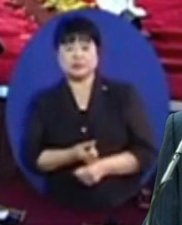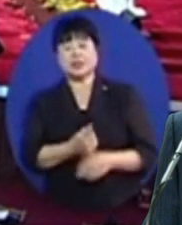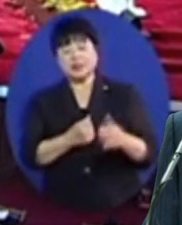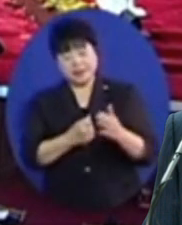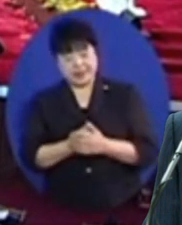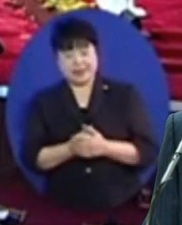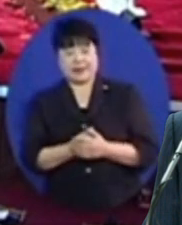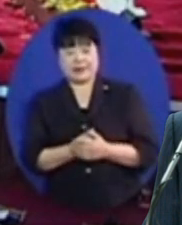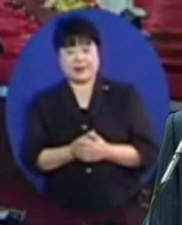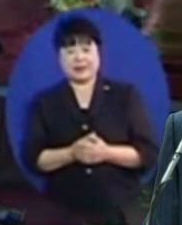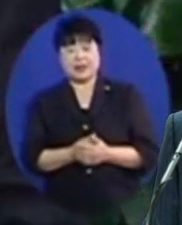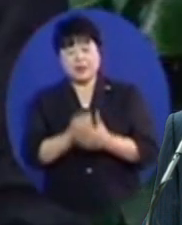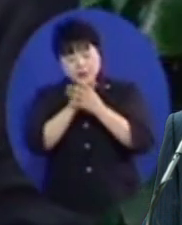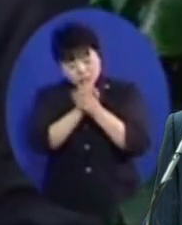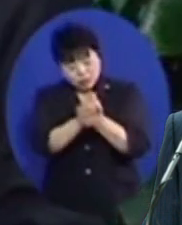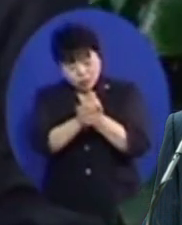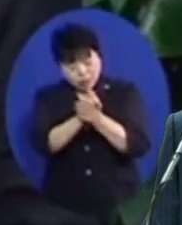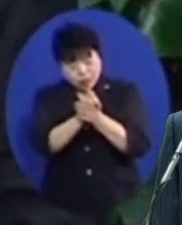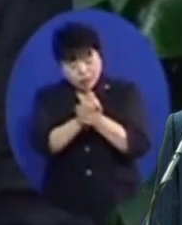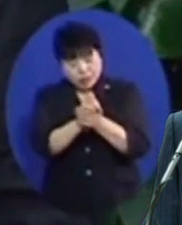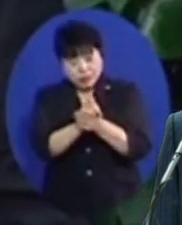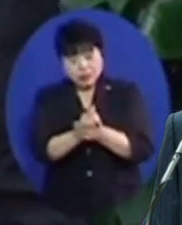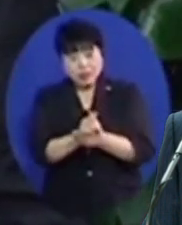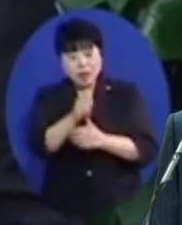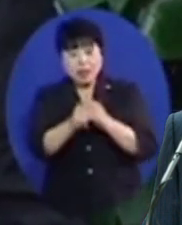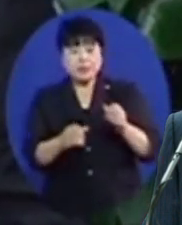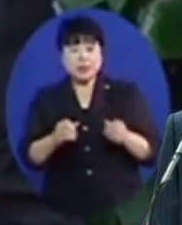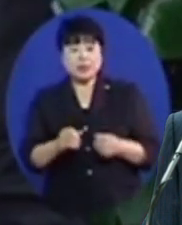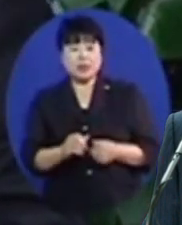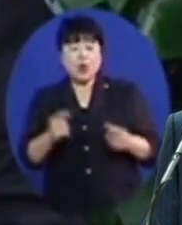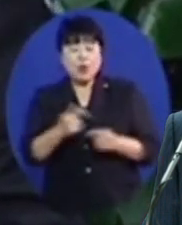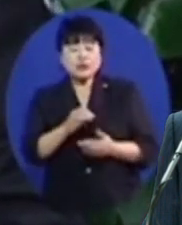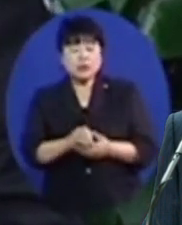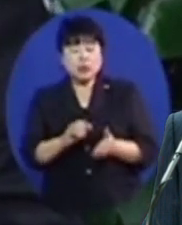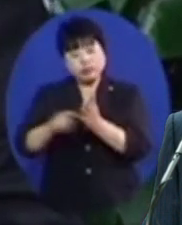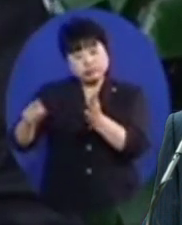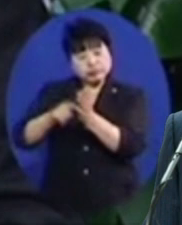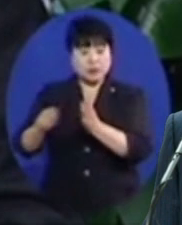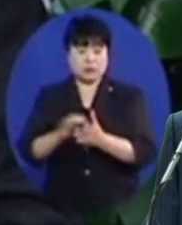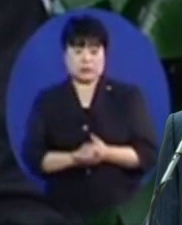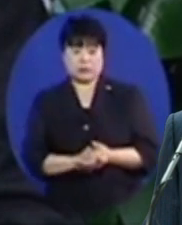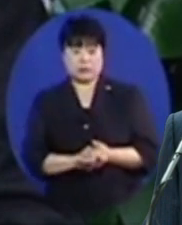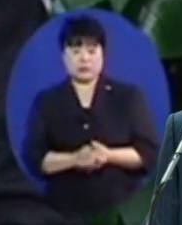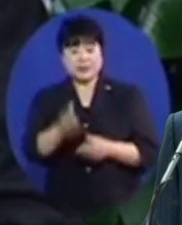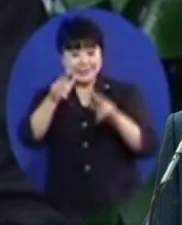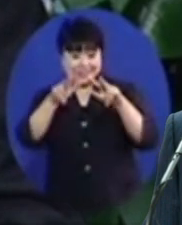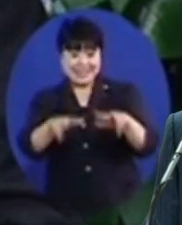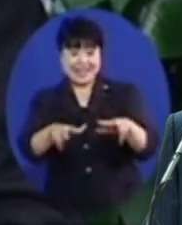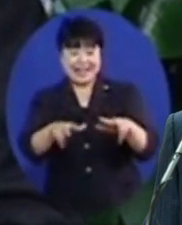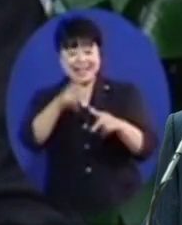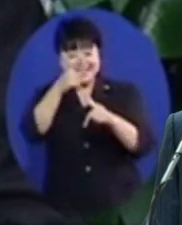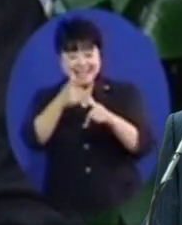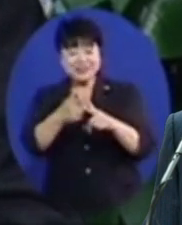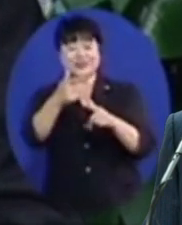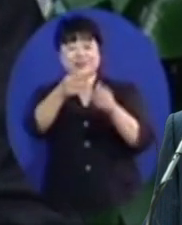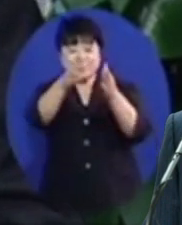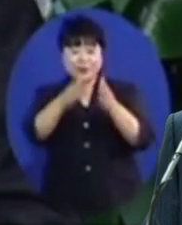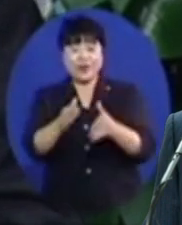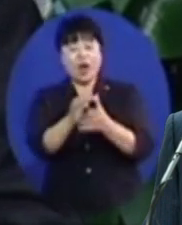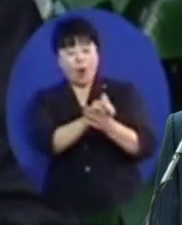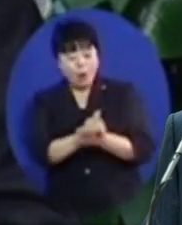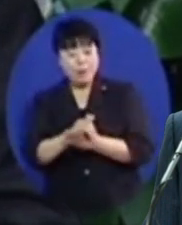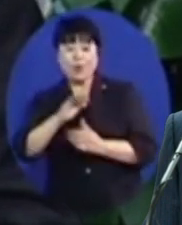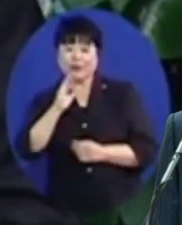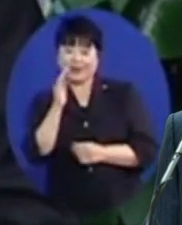우리가 아무리 기도한들 하나님이 원수의 기도를 들을 리가 없습니다. 그러나 이제는 예수님으로 말미암아